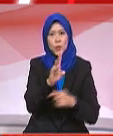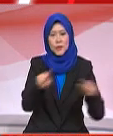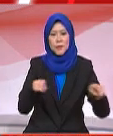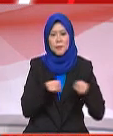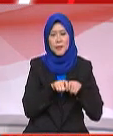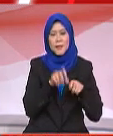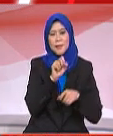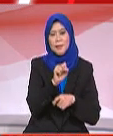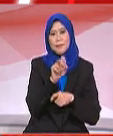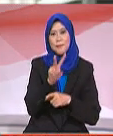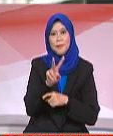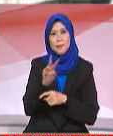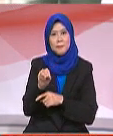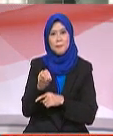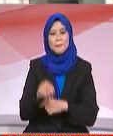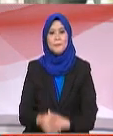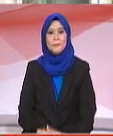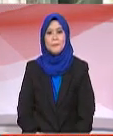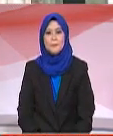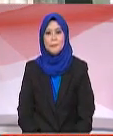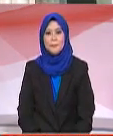peperiksaan SVM.